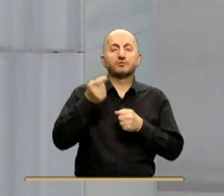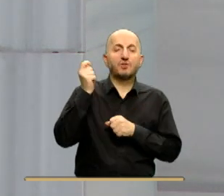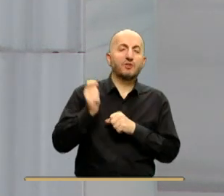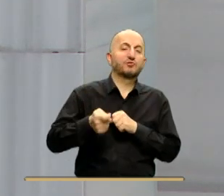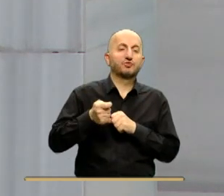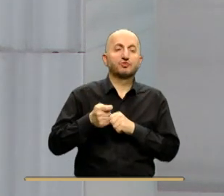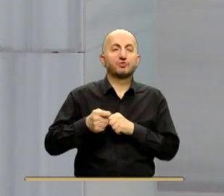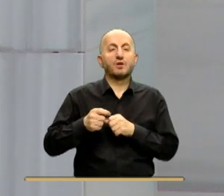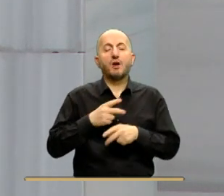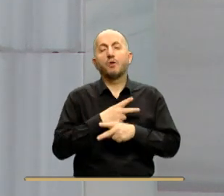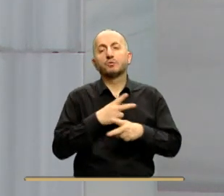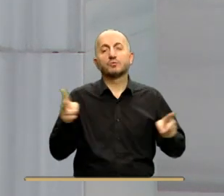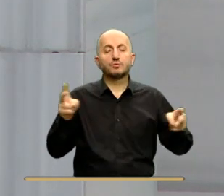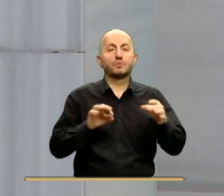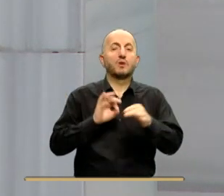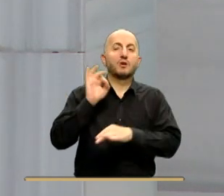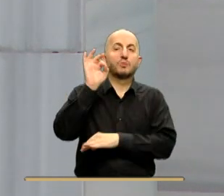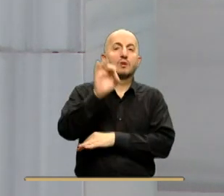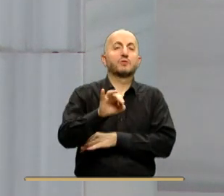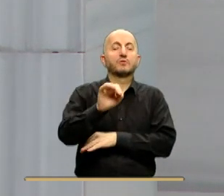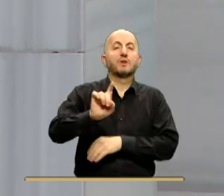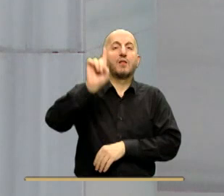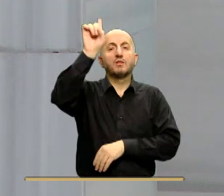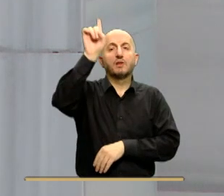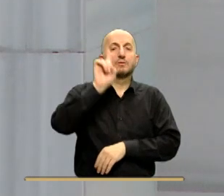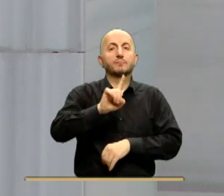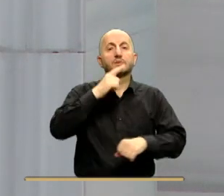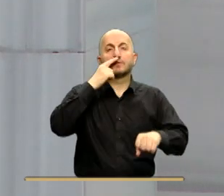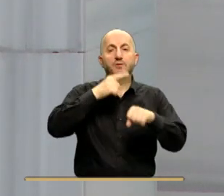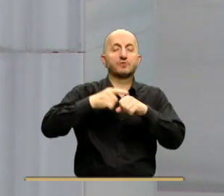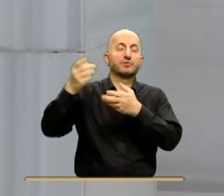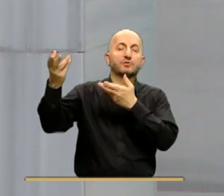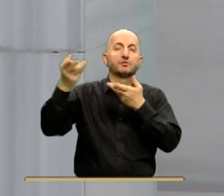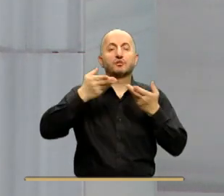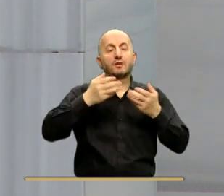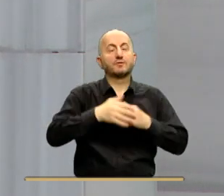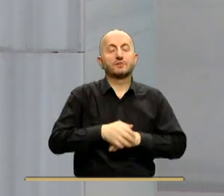gerçek özgürlüğe ulaştıran tevhidin çağrısıdır.